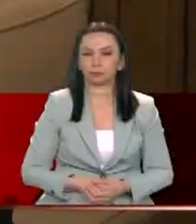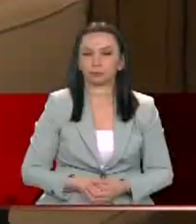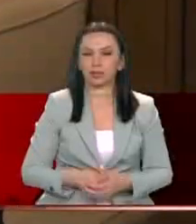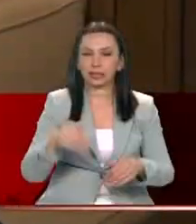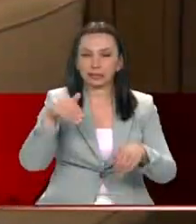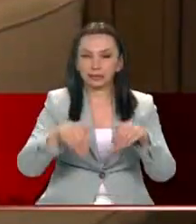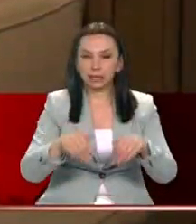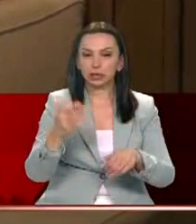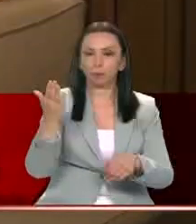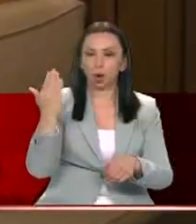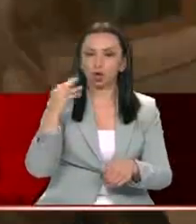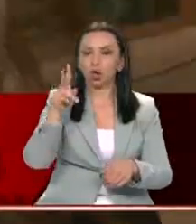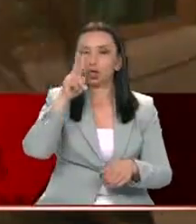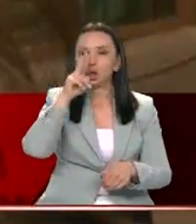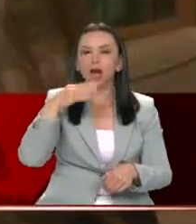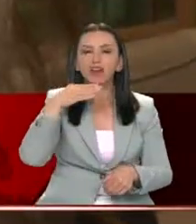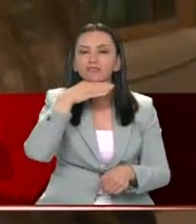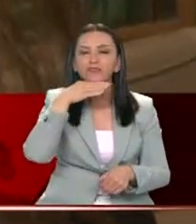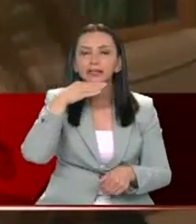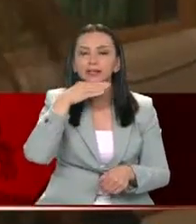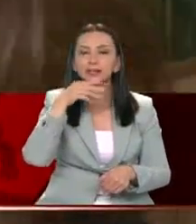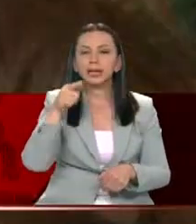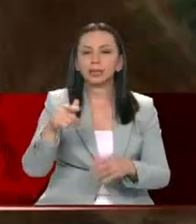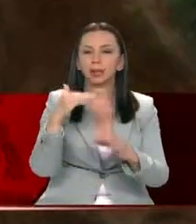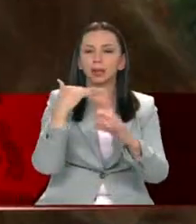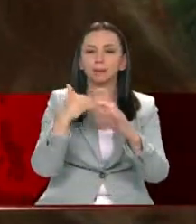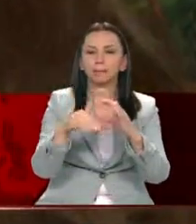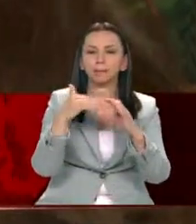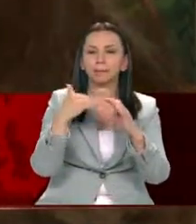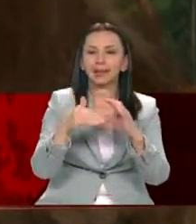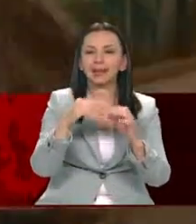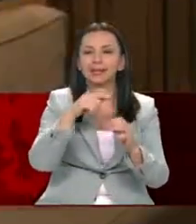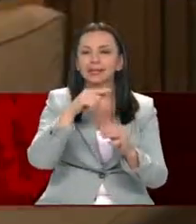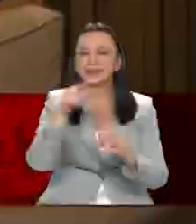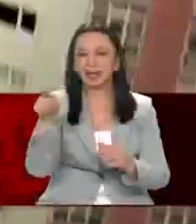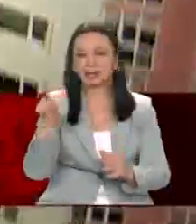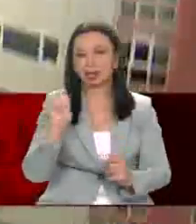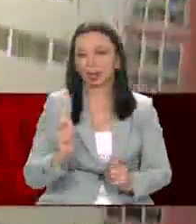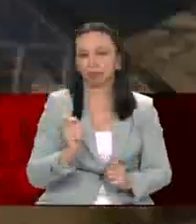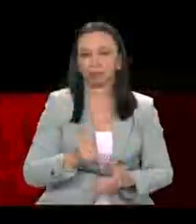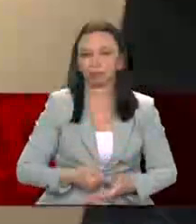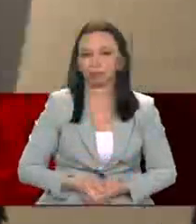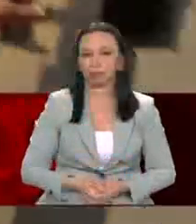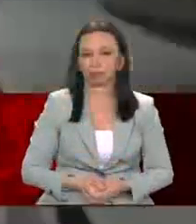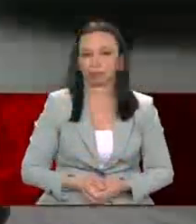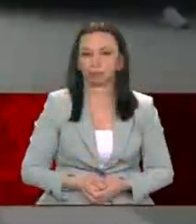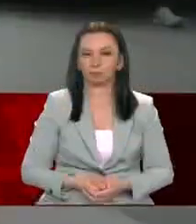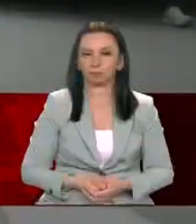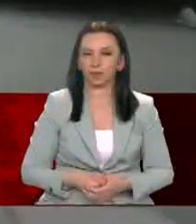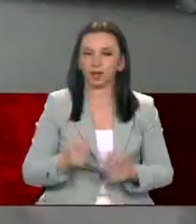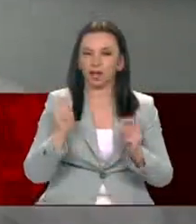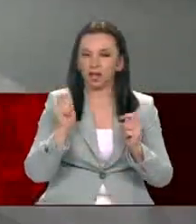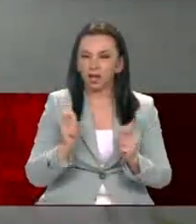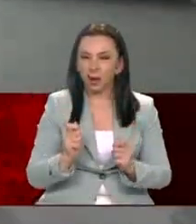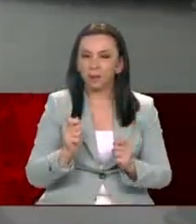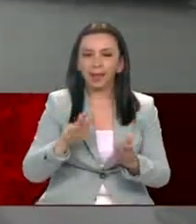Seçimden önce son fırsat gibi bir mesajla satıcıları hızlandırmaya başladılar. Yapmaya